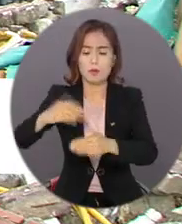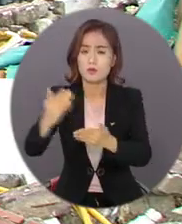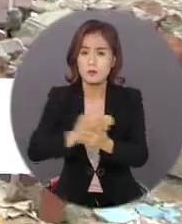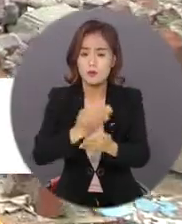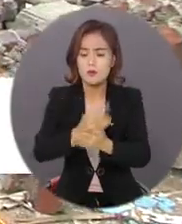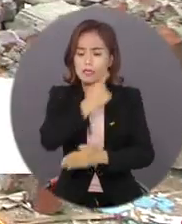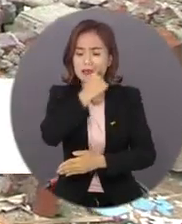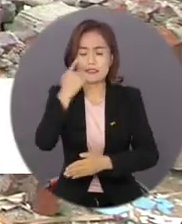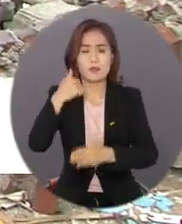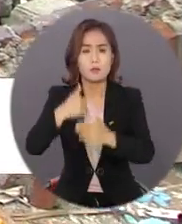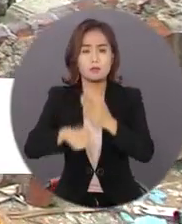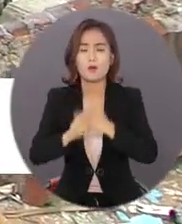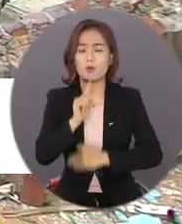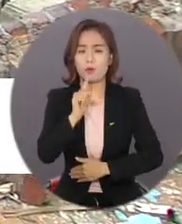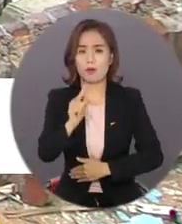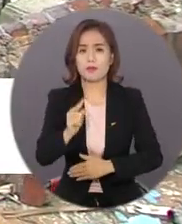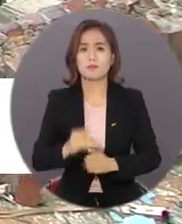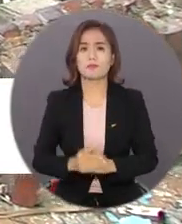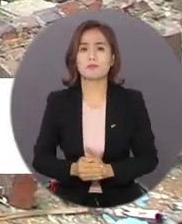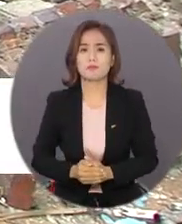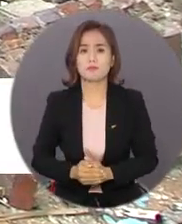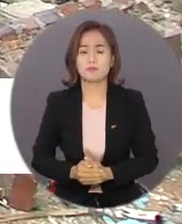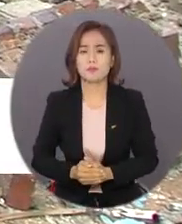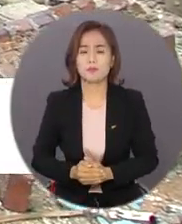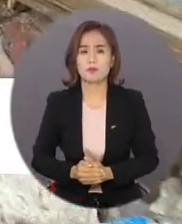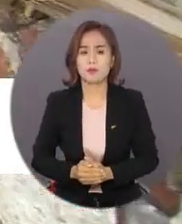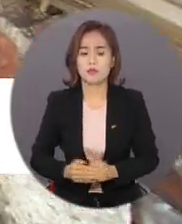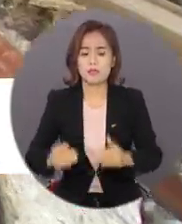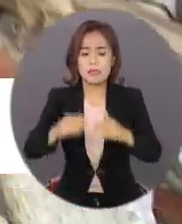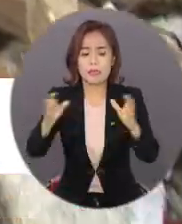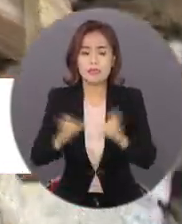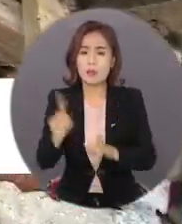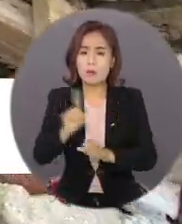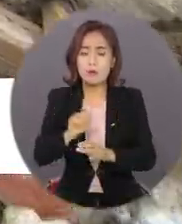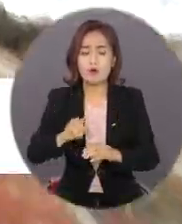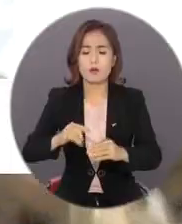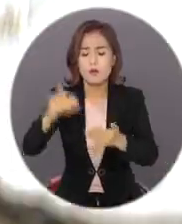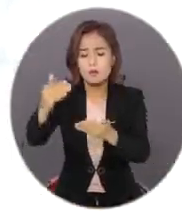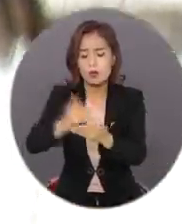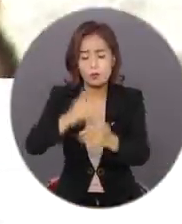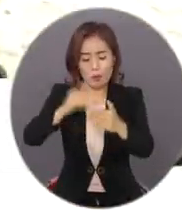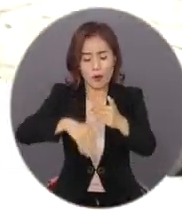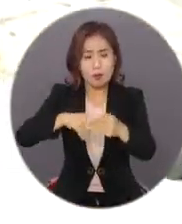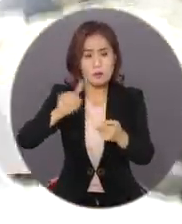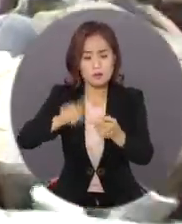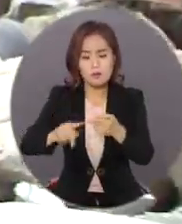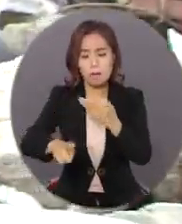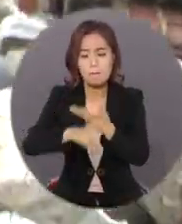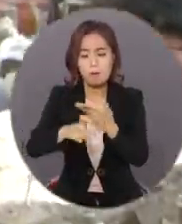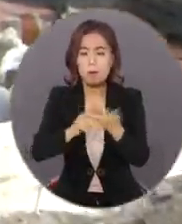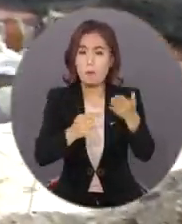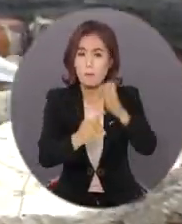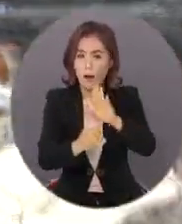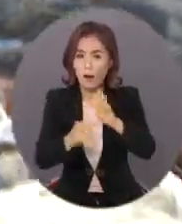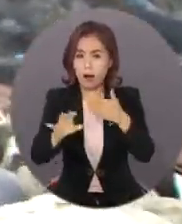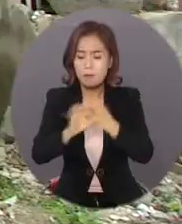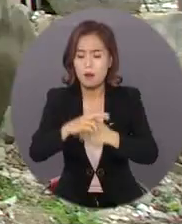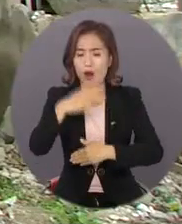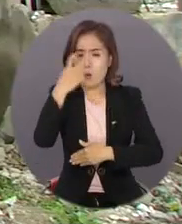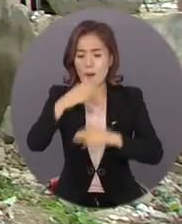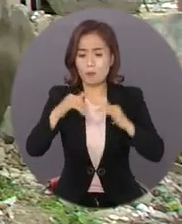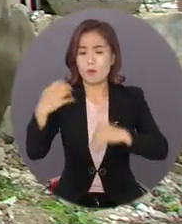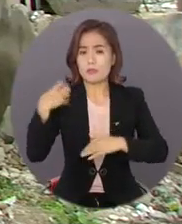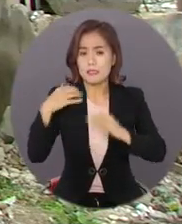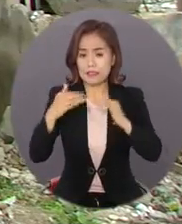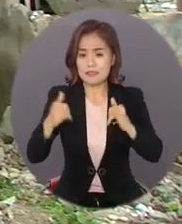철거한 증거물이라고 주장했습니다. 이들 단체들은 성면 철거 과정에서 위법성이 드러나면 감독